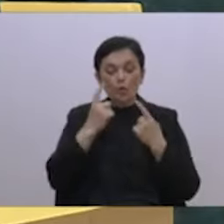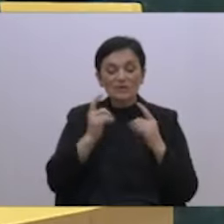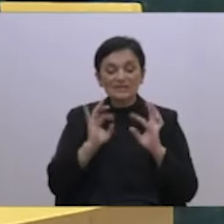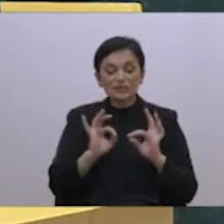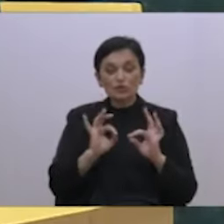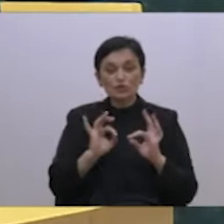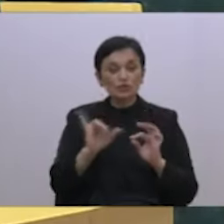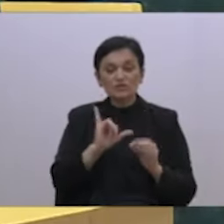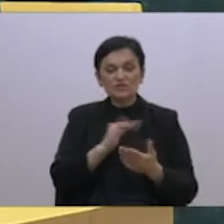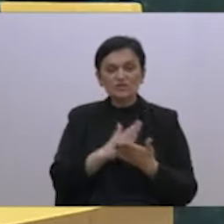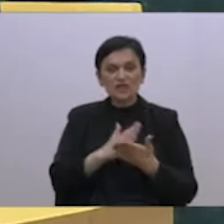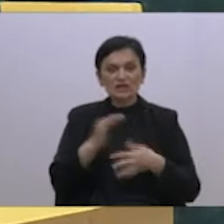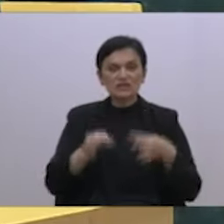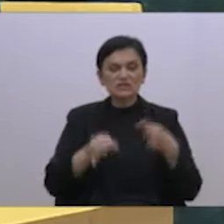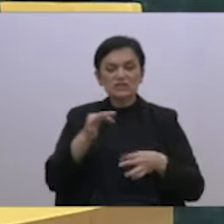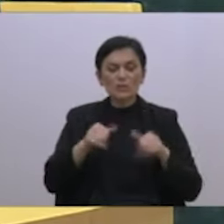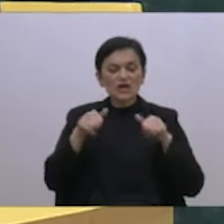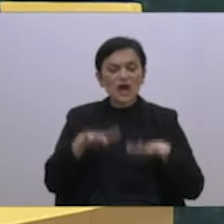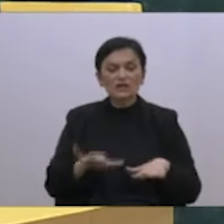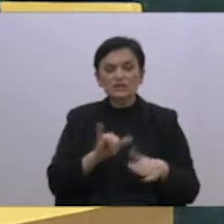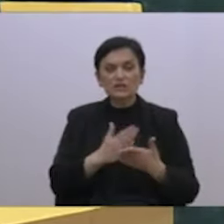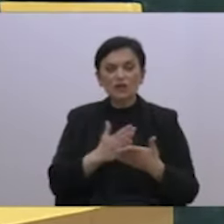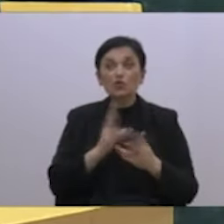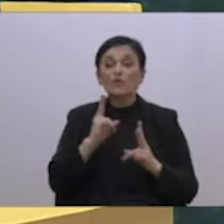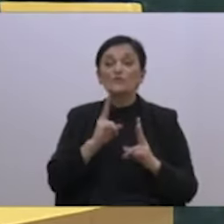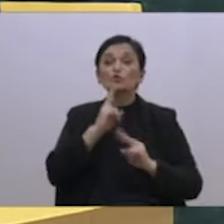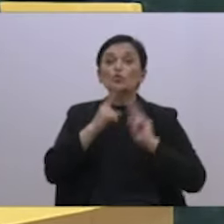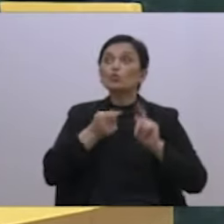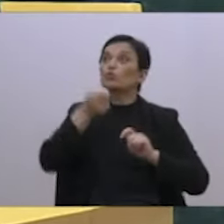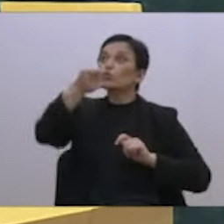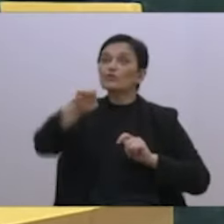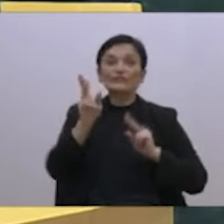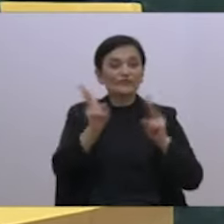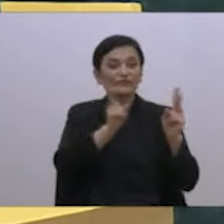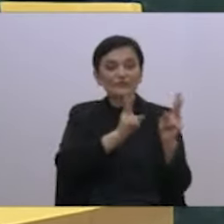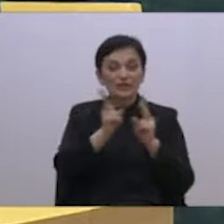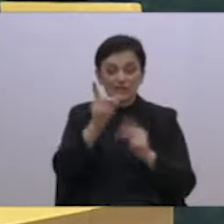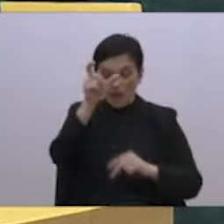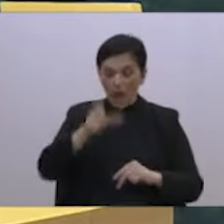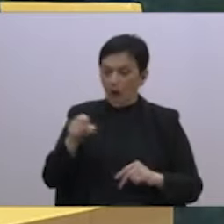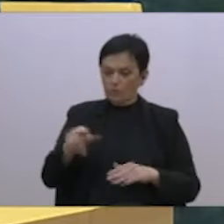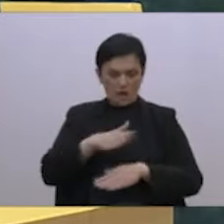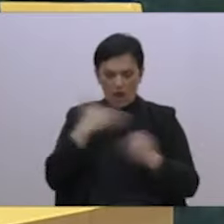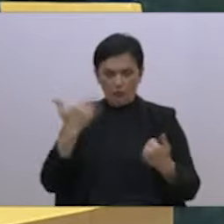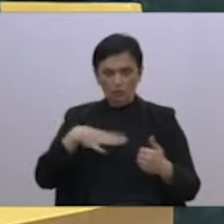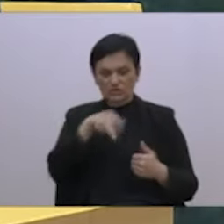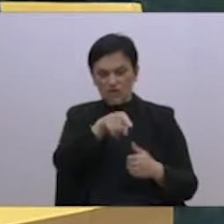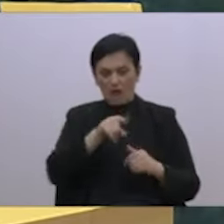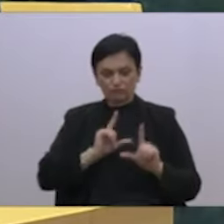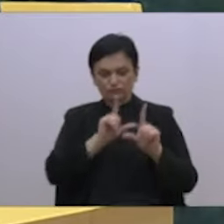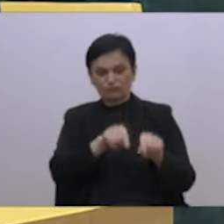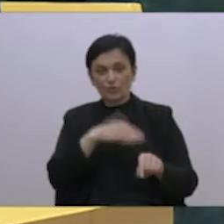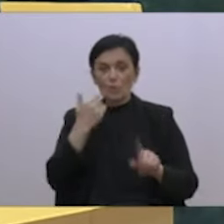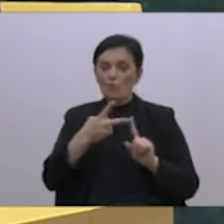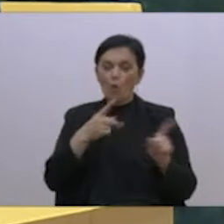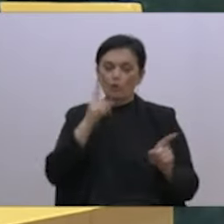სად არის აქ სასამართლო გადაწყვეტილება თუნდაც ვის უნდა უჩივლოს იმ ადამიანმა, რომელსაც არ უნდა საქართველოში წამოსვლა და მეორე